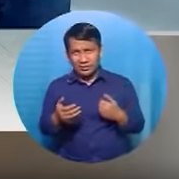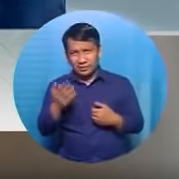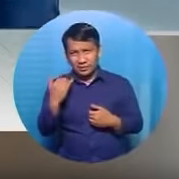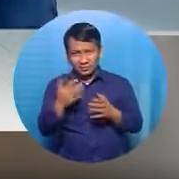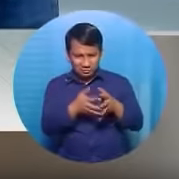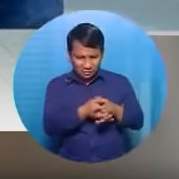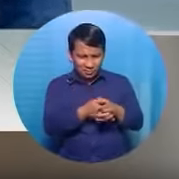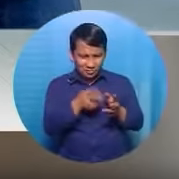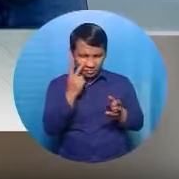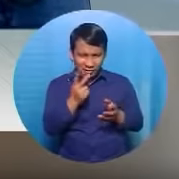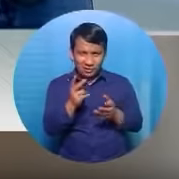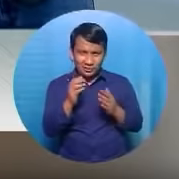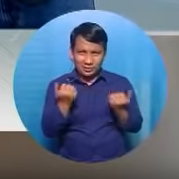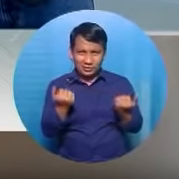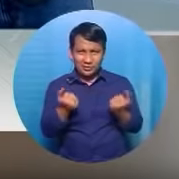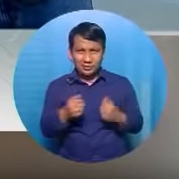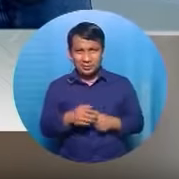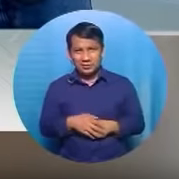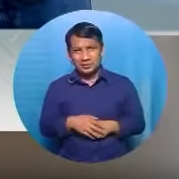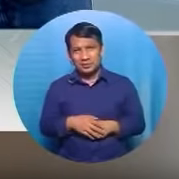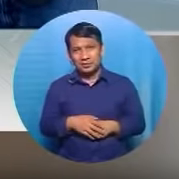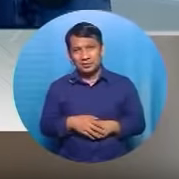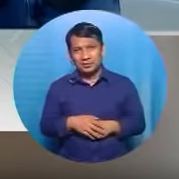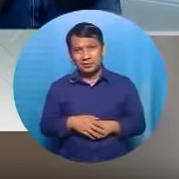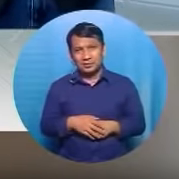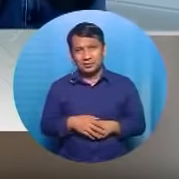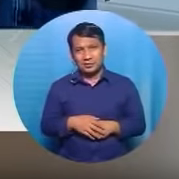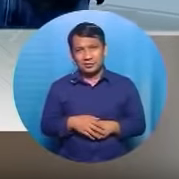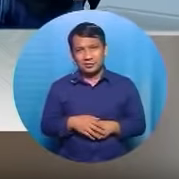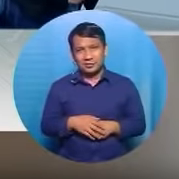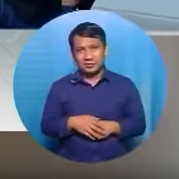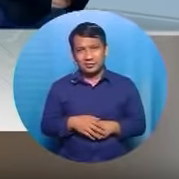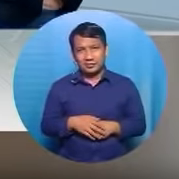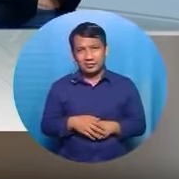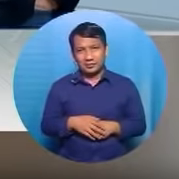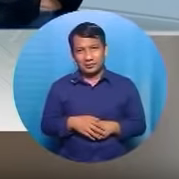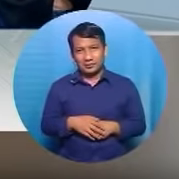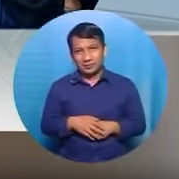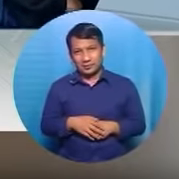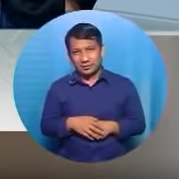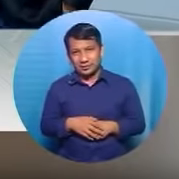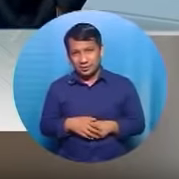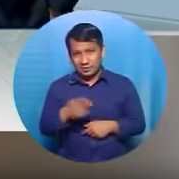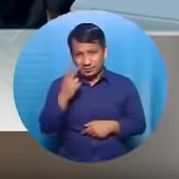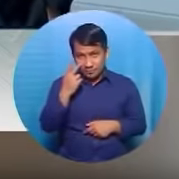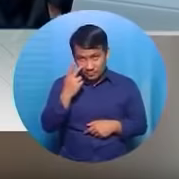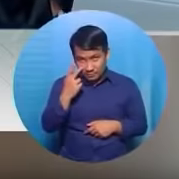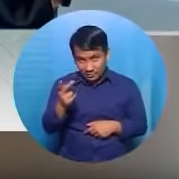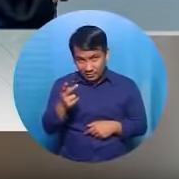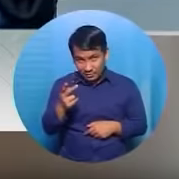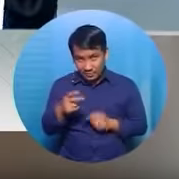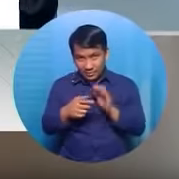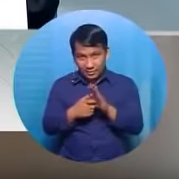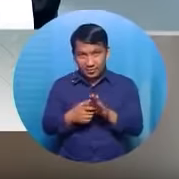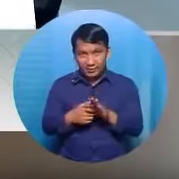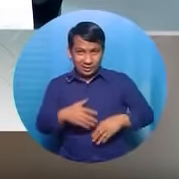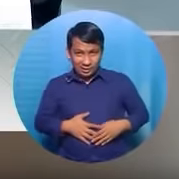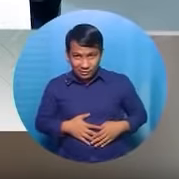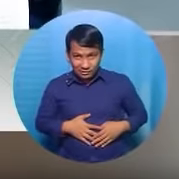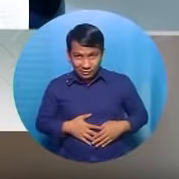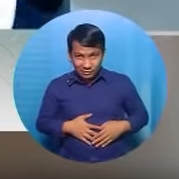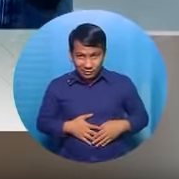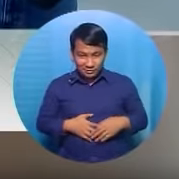nakahawid sa imo atubangan? Wala man po bantay, sir. Kayo, sir, kanao, ang iyang kamot, di na sa imong